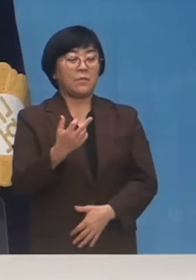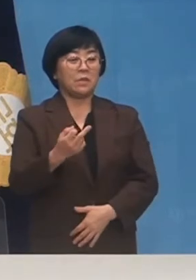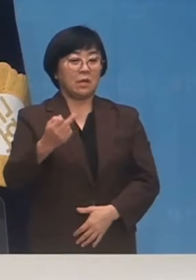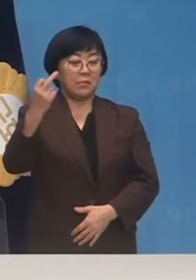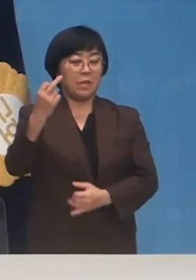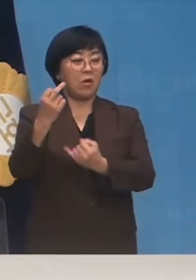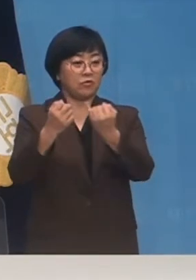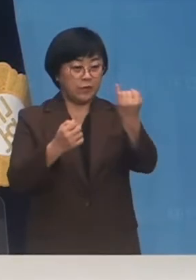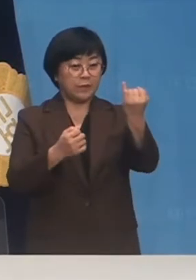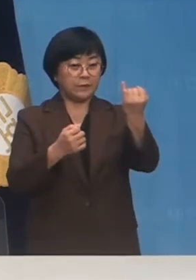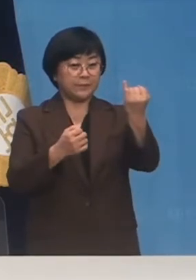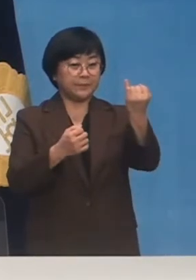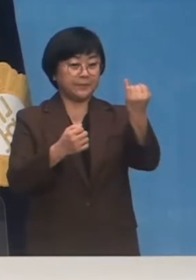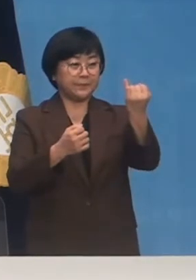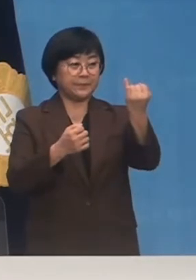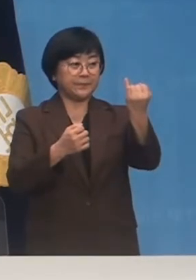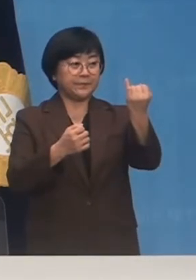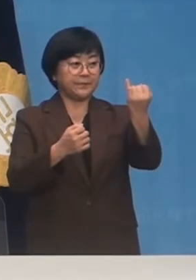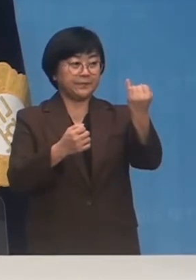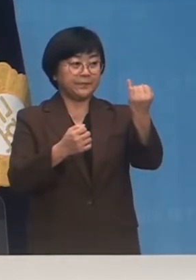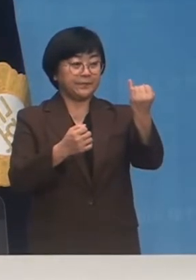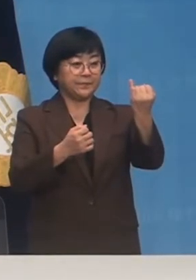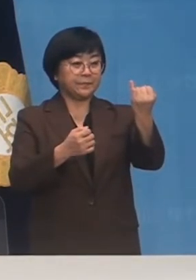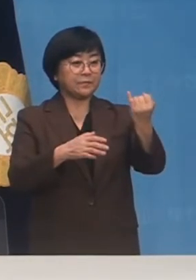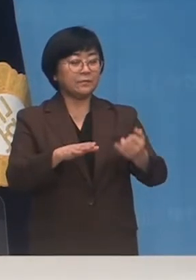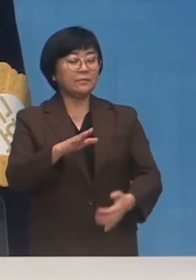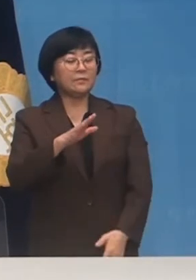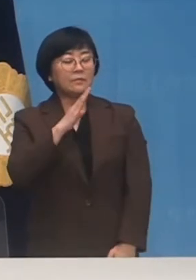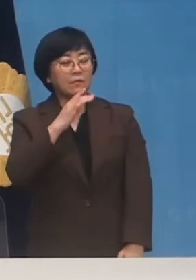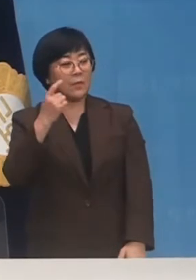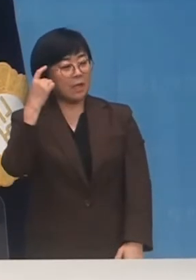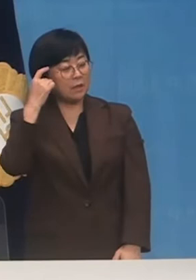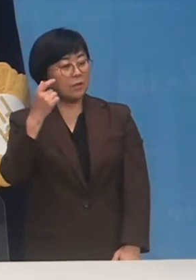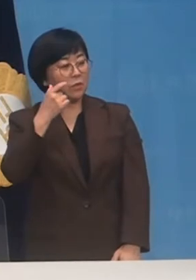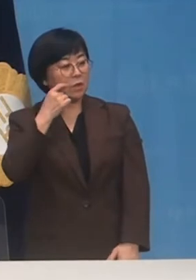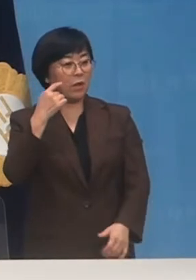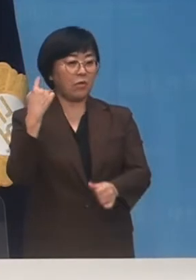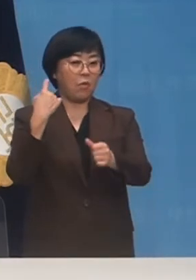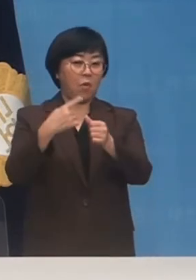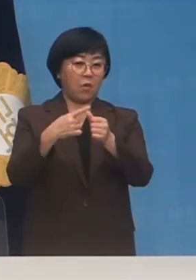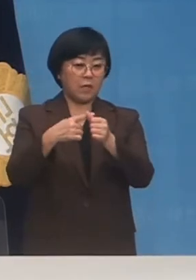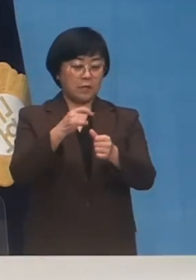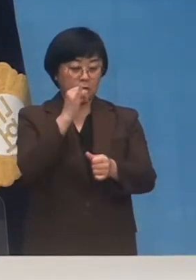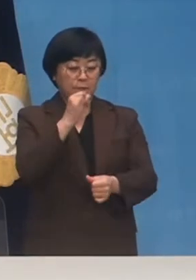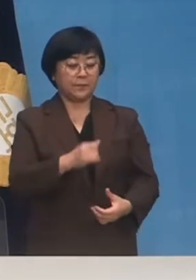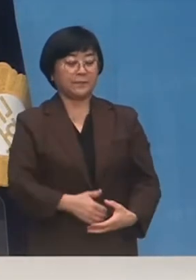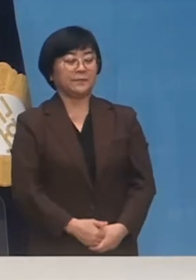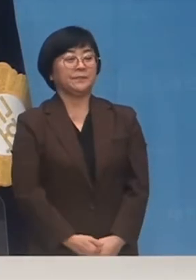형님과 형수에게 상상도 할 수 없는 쌍욕을 하여 엿보이고